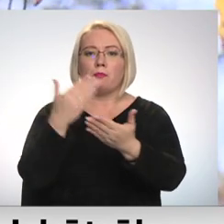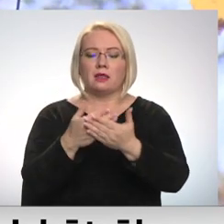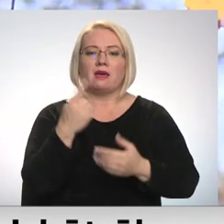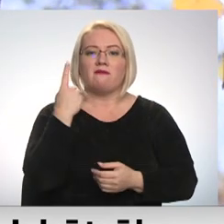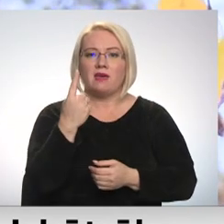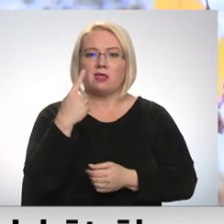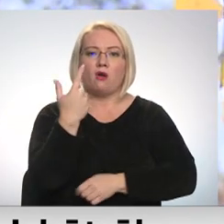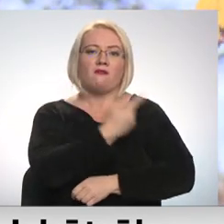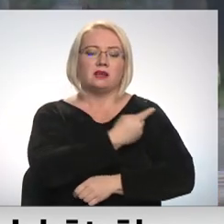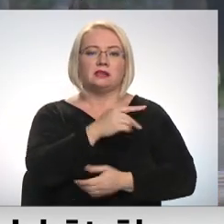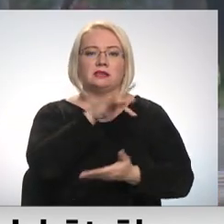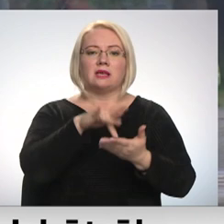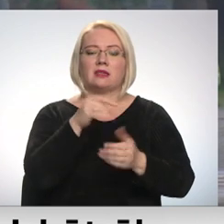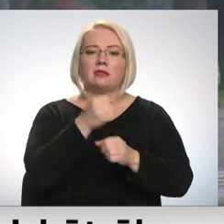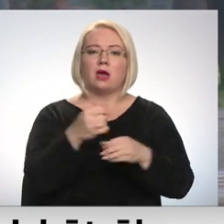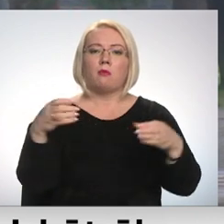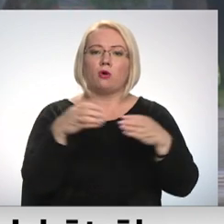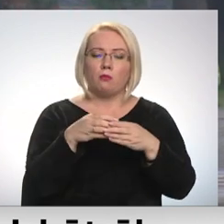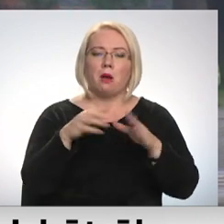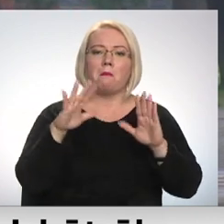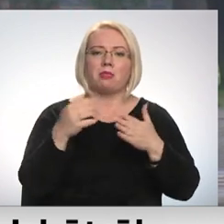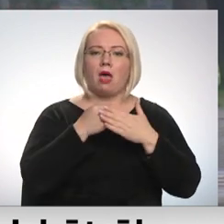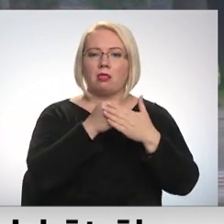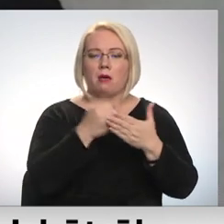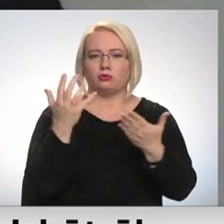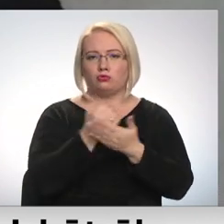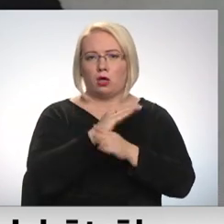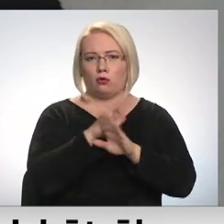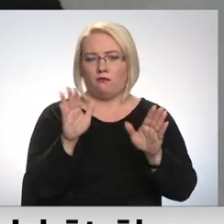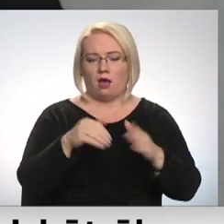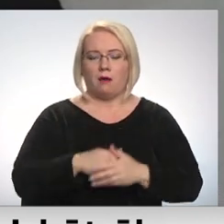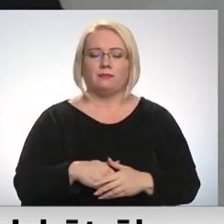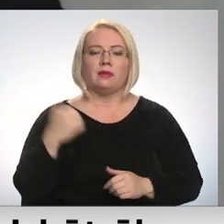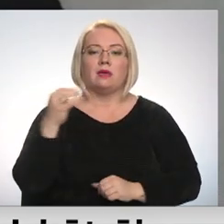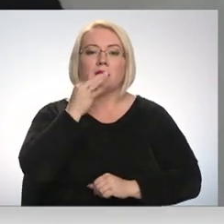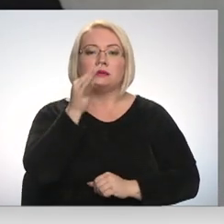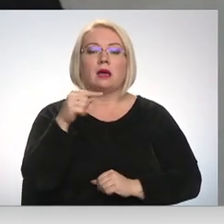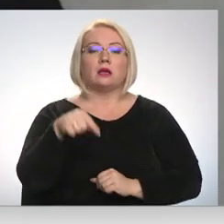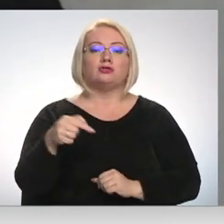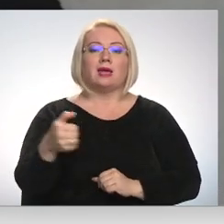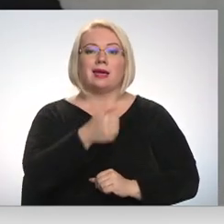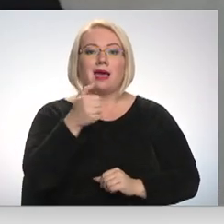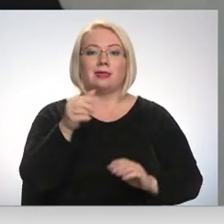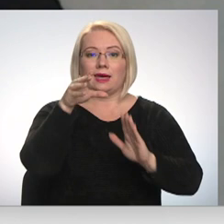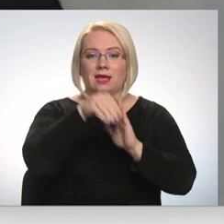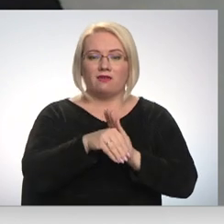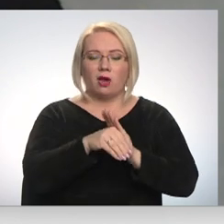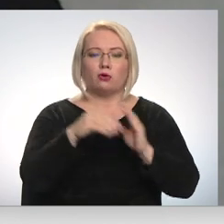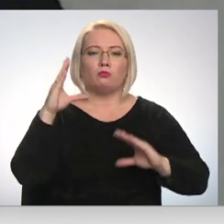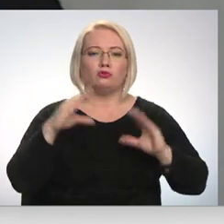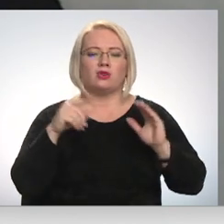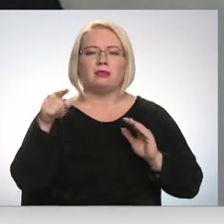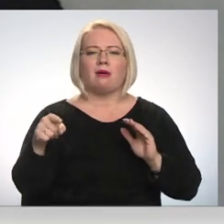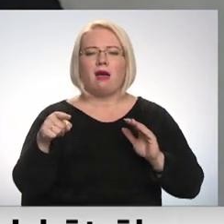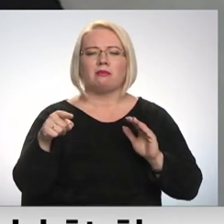no vakcinācijas centra darba grupām. Tomēr atbalsts netika gūts. Šī gada ietveros budžetā tādas pozīcijas nav,